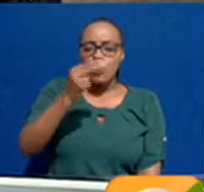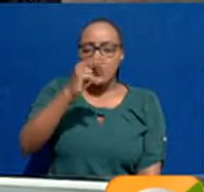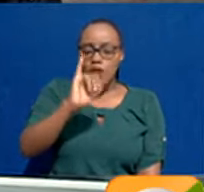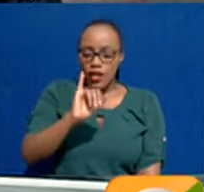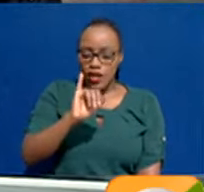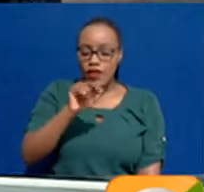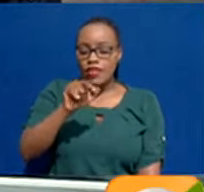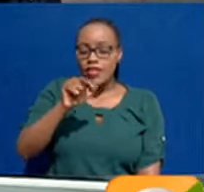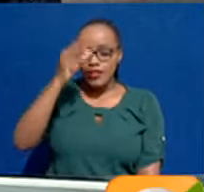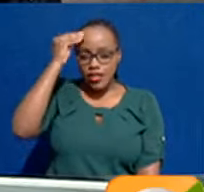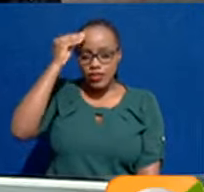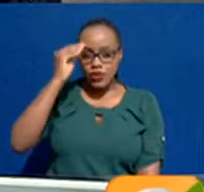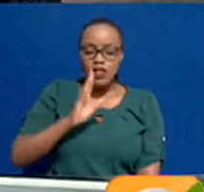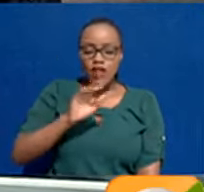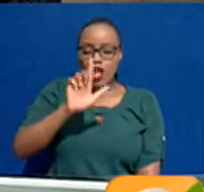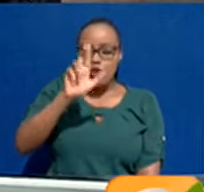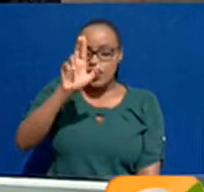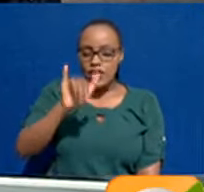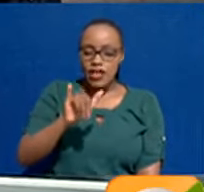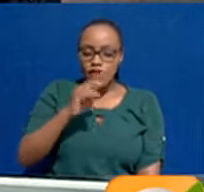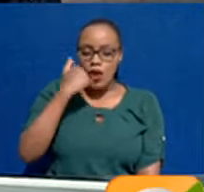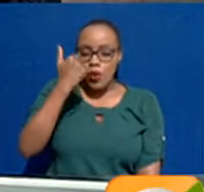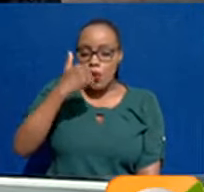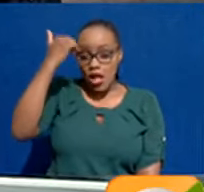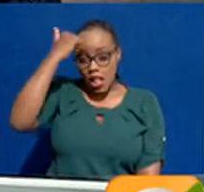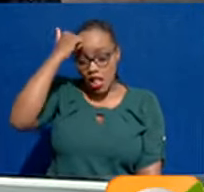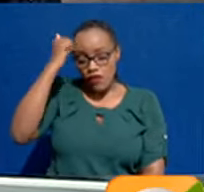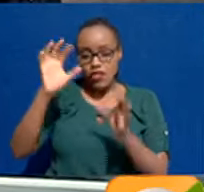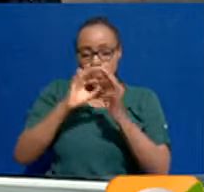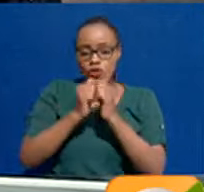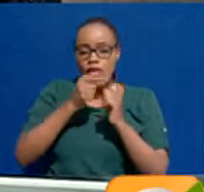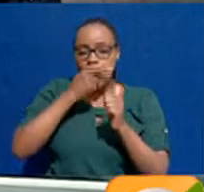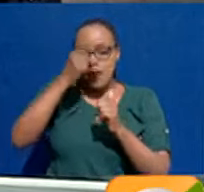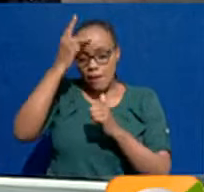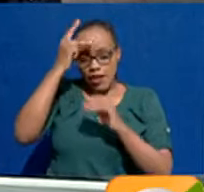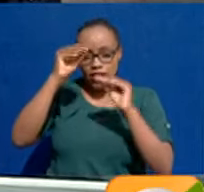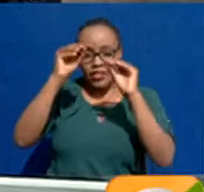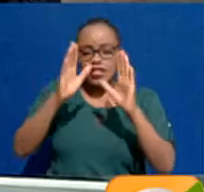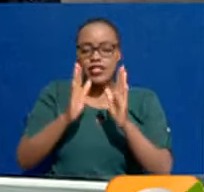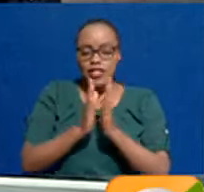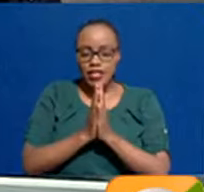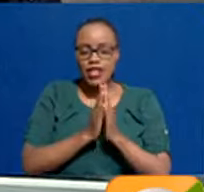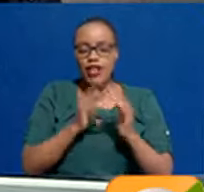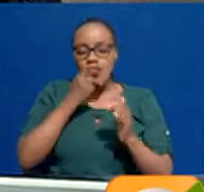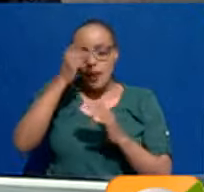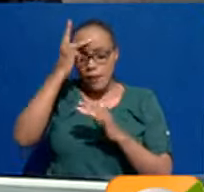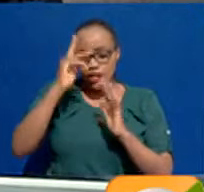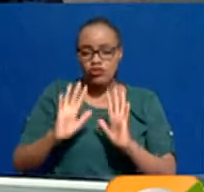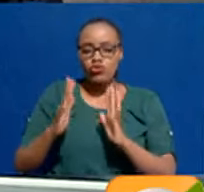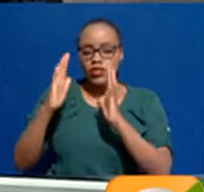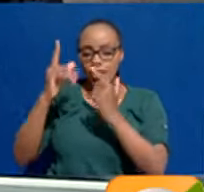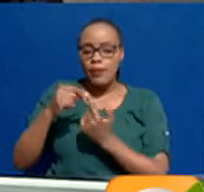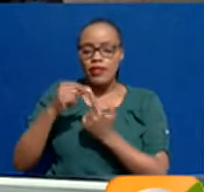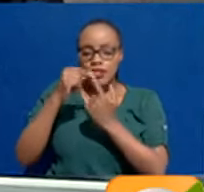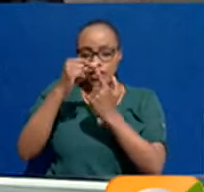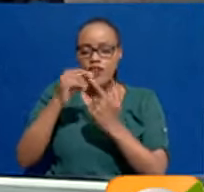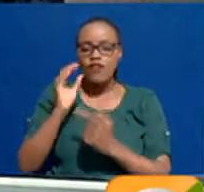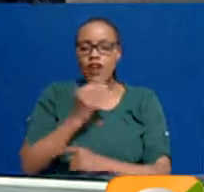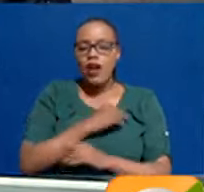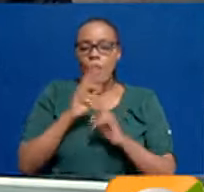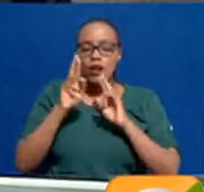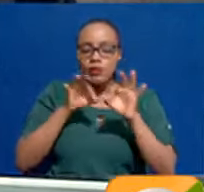ambapo mwalimu huyo Lucy Nderitu alisoma, walijiunga na wazazi, walimu na wanafunzi wa shule hiyo kwa sherehe za kipekee. Na Emily Chebet